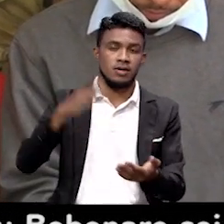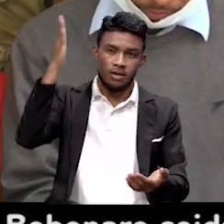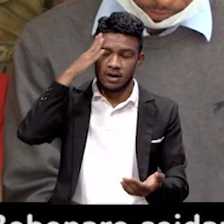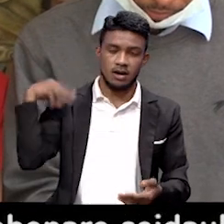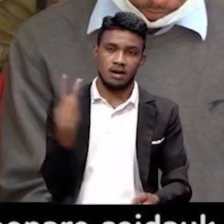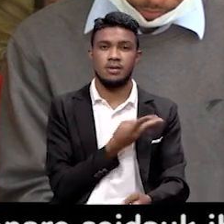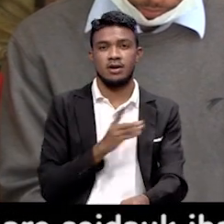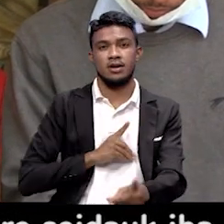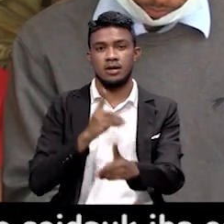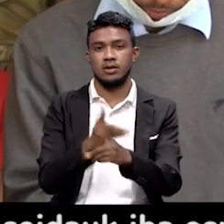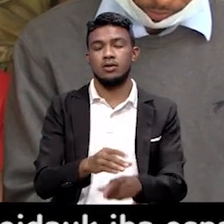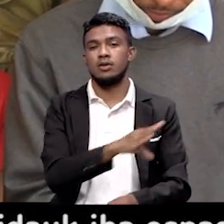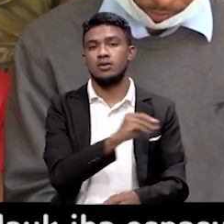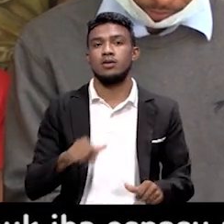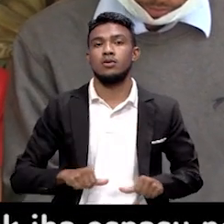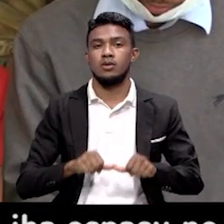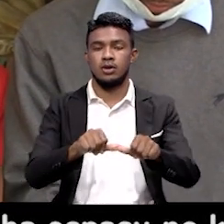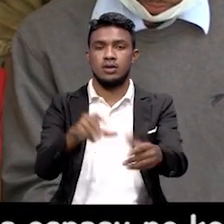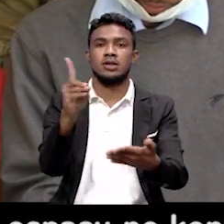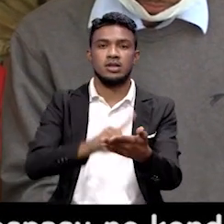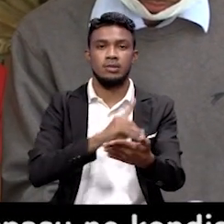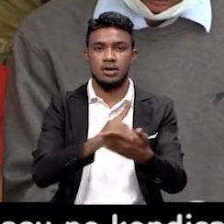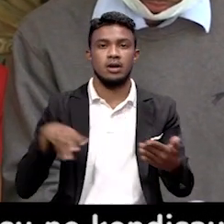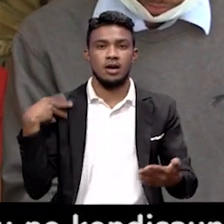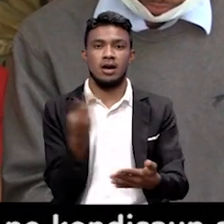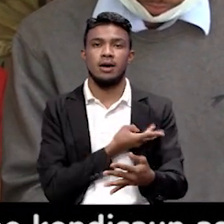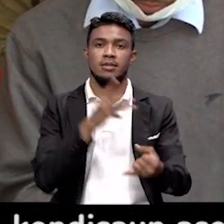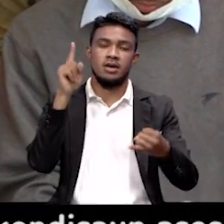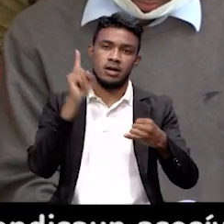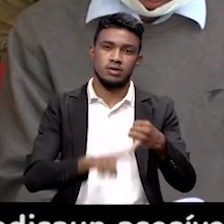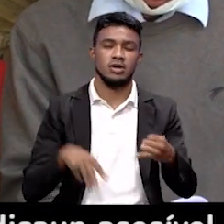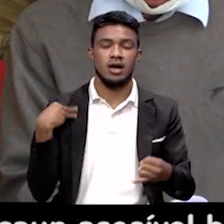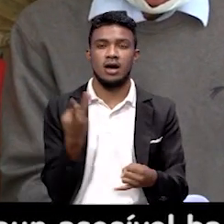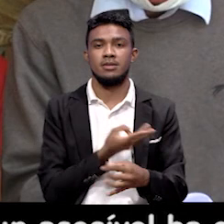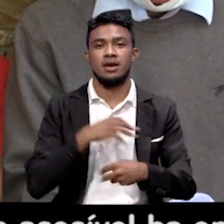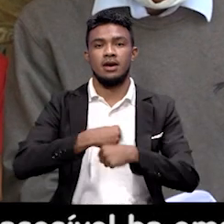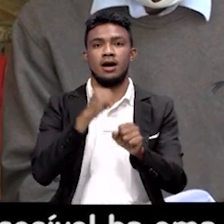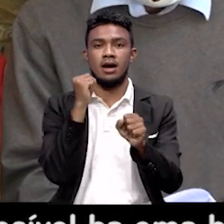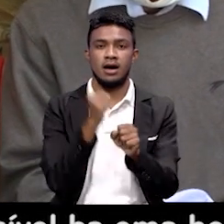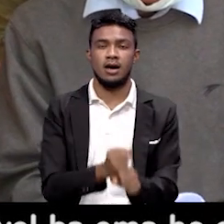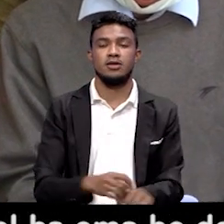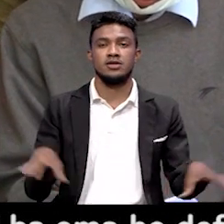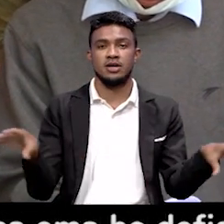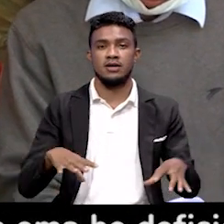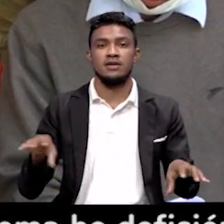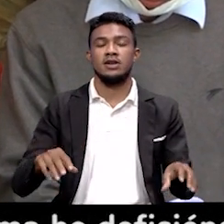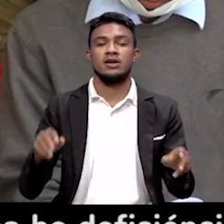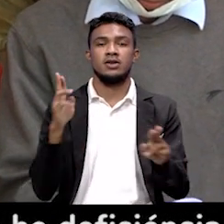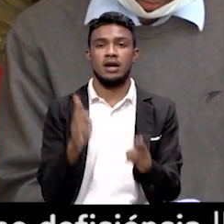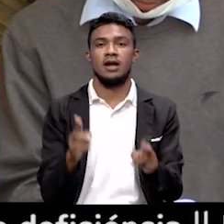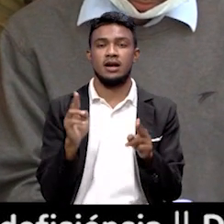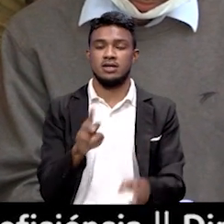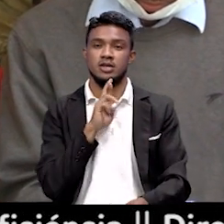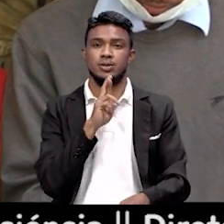direito no continua discrimina ami maka ikus liu ami se halo recurso contencioso hatam